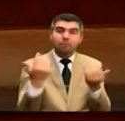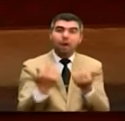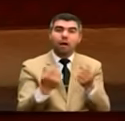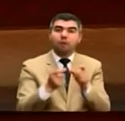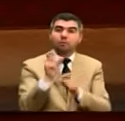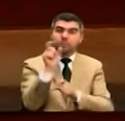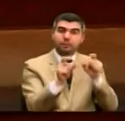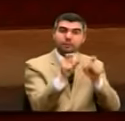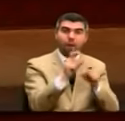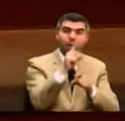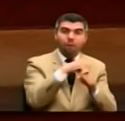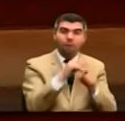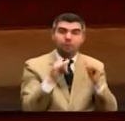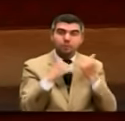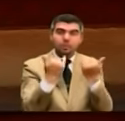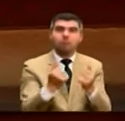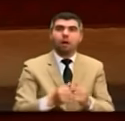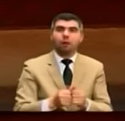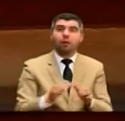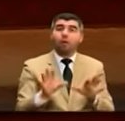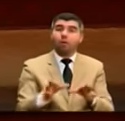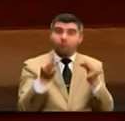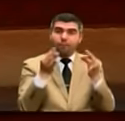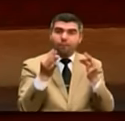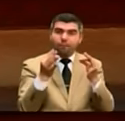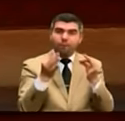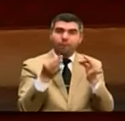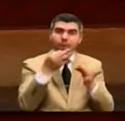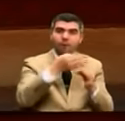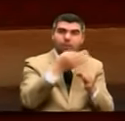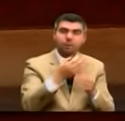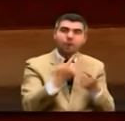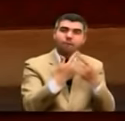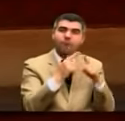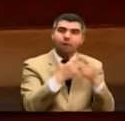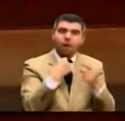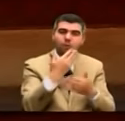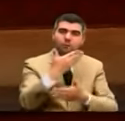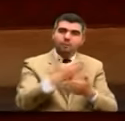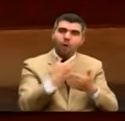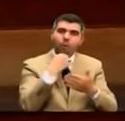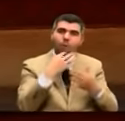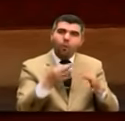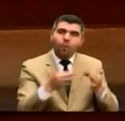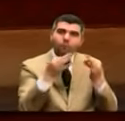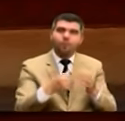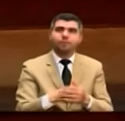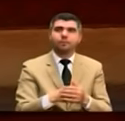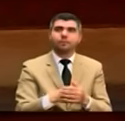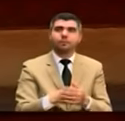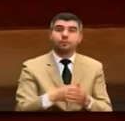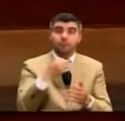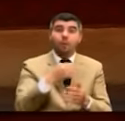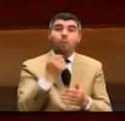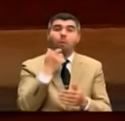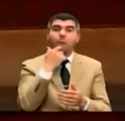المعنية وتم اتخاذ قرارات مهمة وهي عديدة سأذكر منها على سبيل المثال: حث